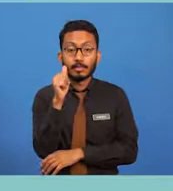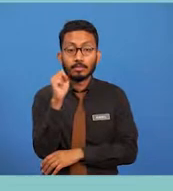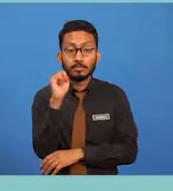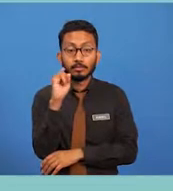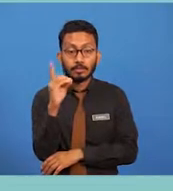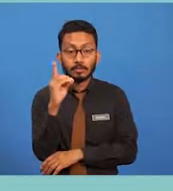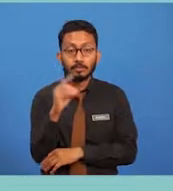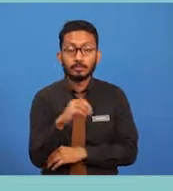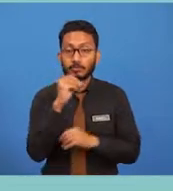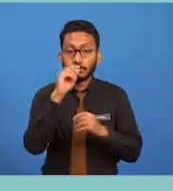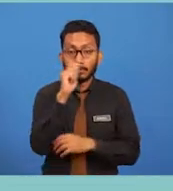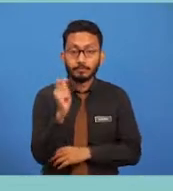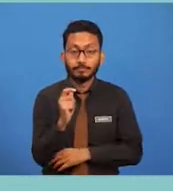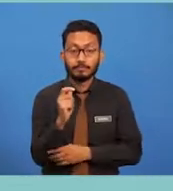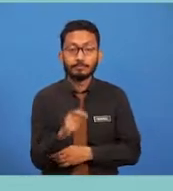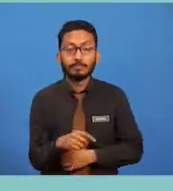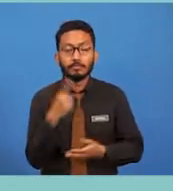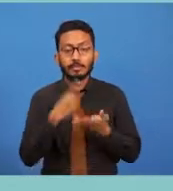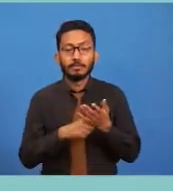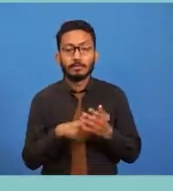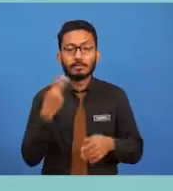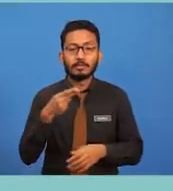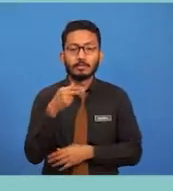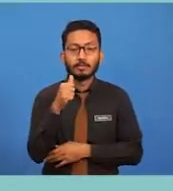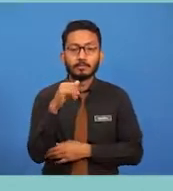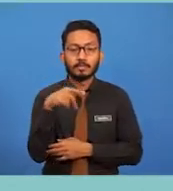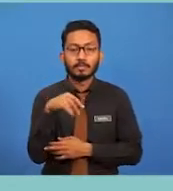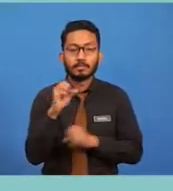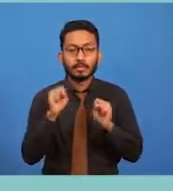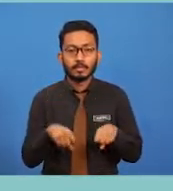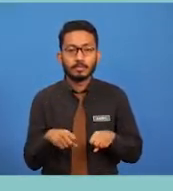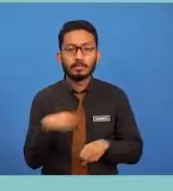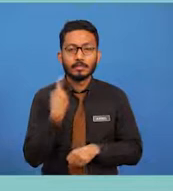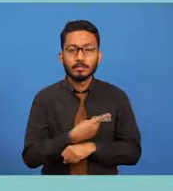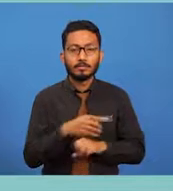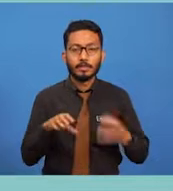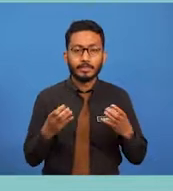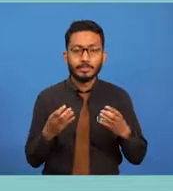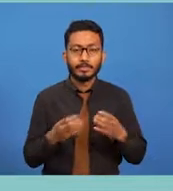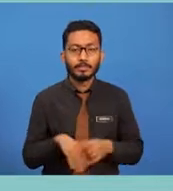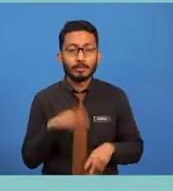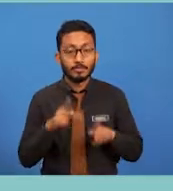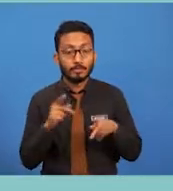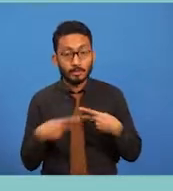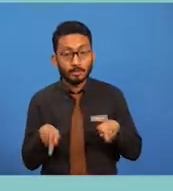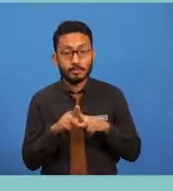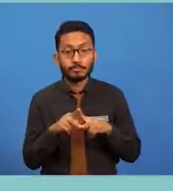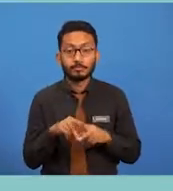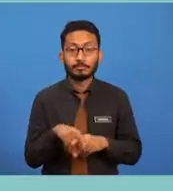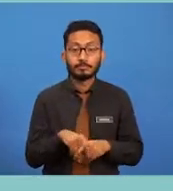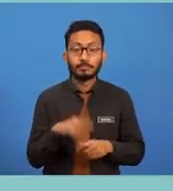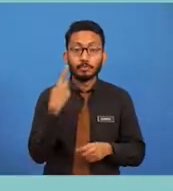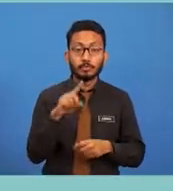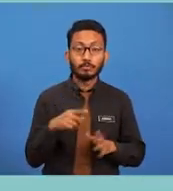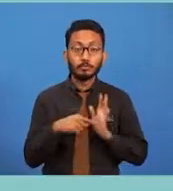Apa hipotesis yang boleh kita bina? Ya, air diperlukan untuk membolehkan